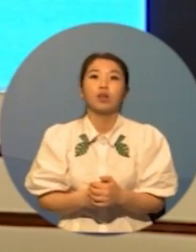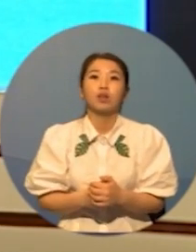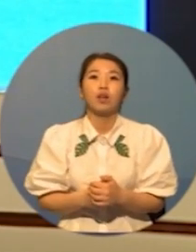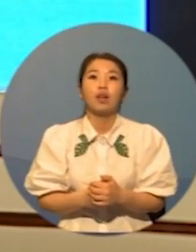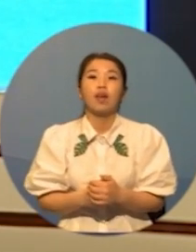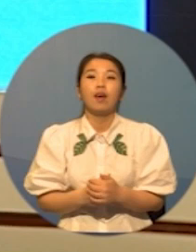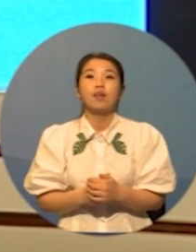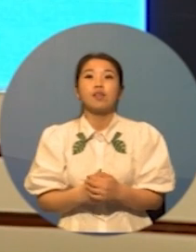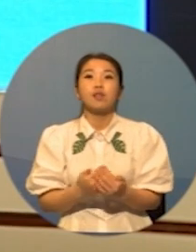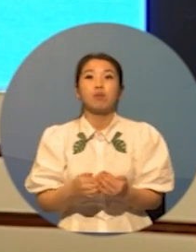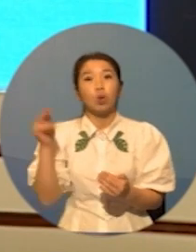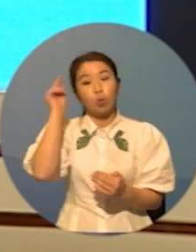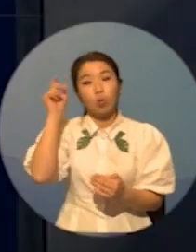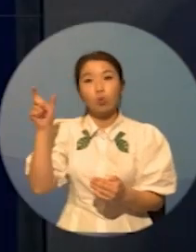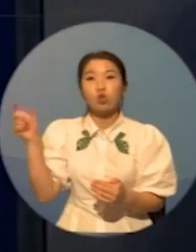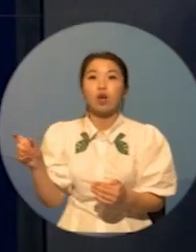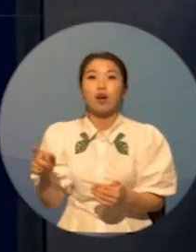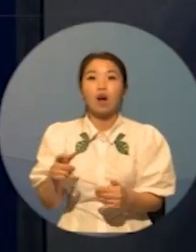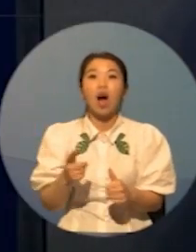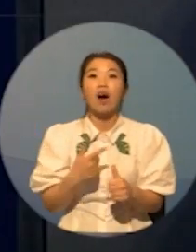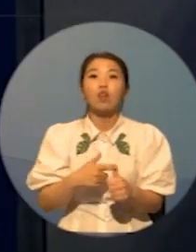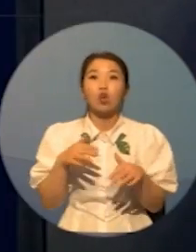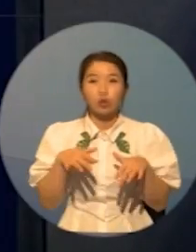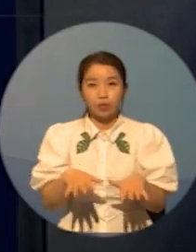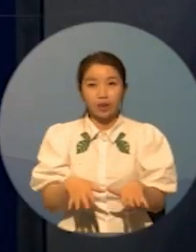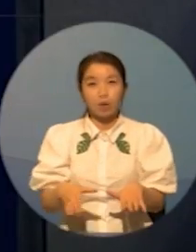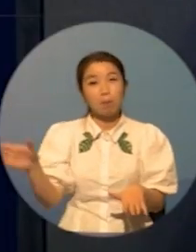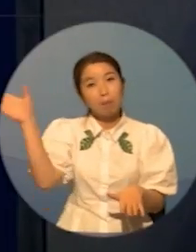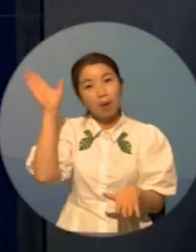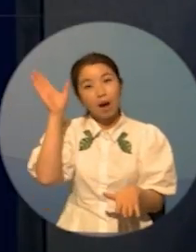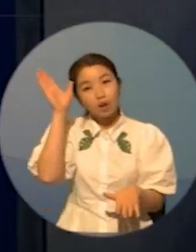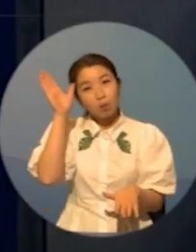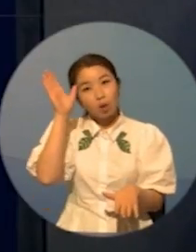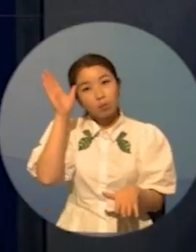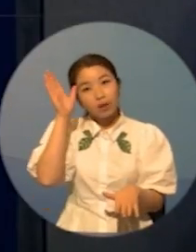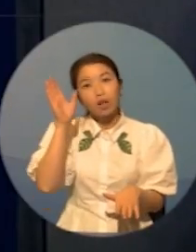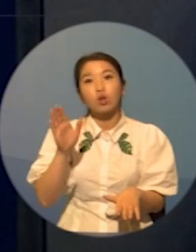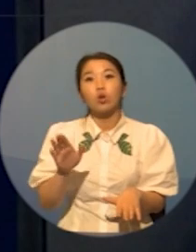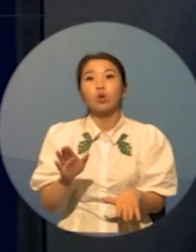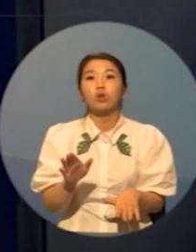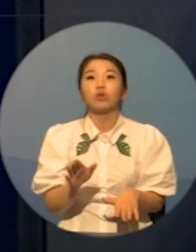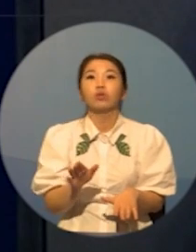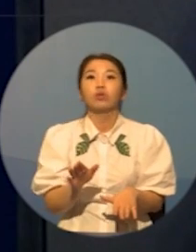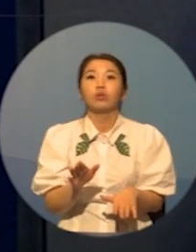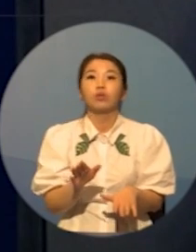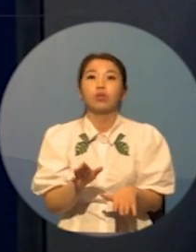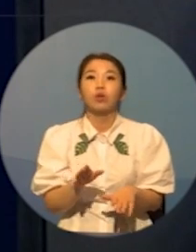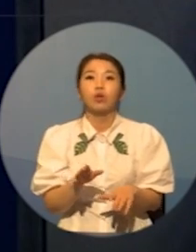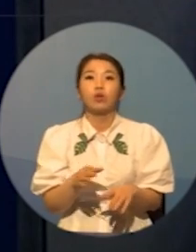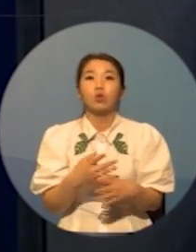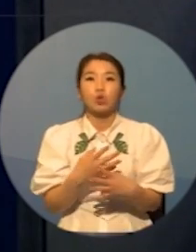Демек, оқушылар атауыш фейл хаққындағы мағлуматлар ұсылардан ыбарат. Енді бұл тема